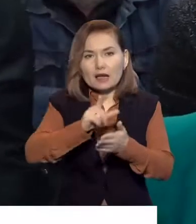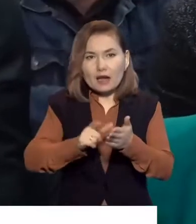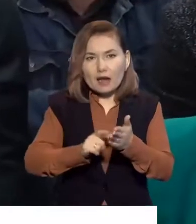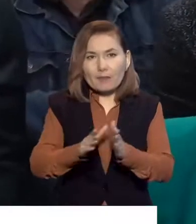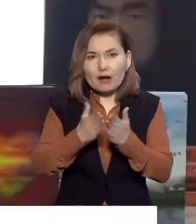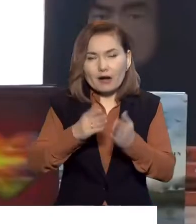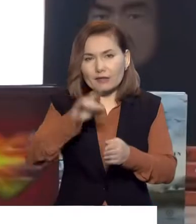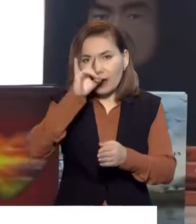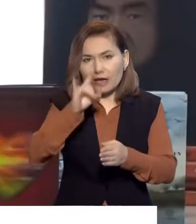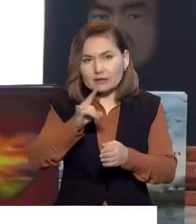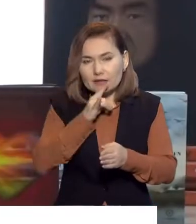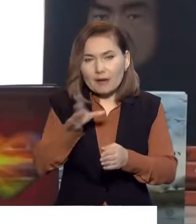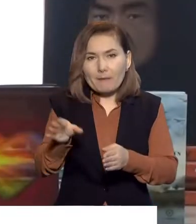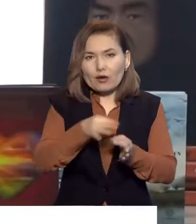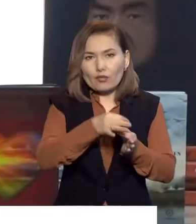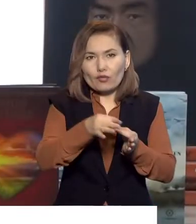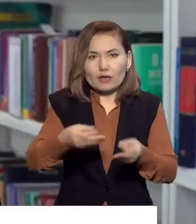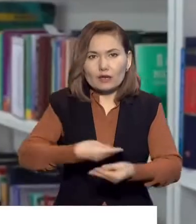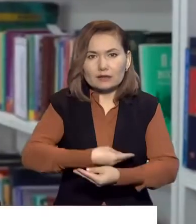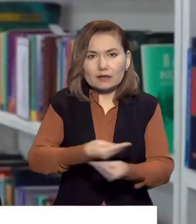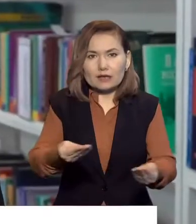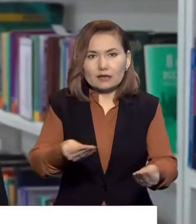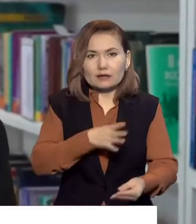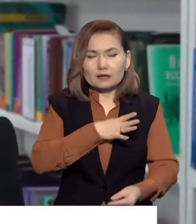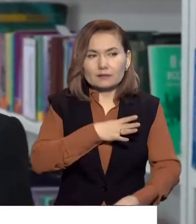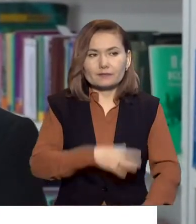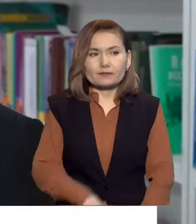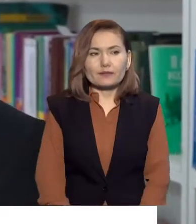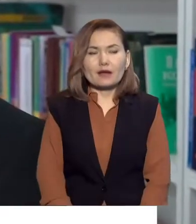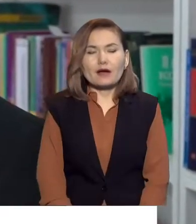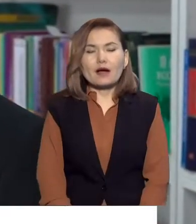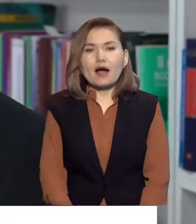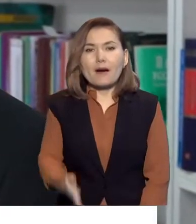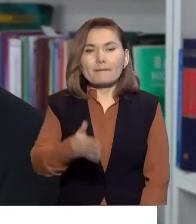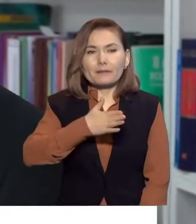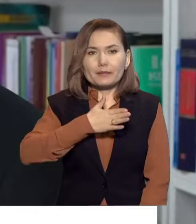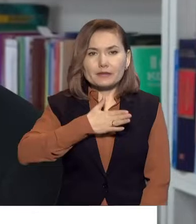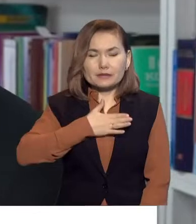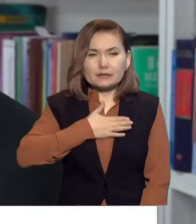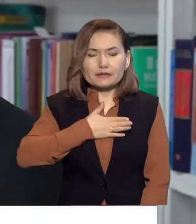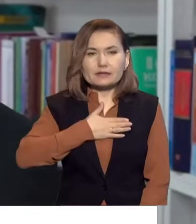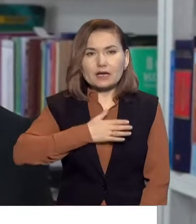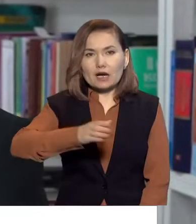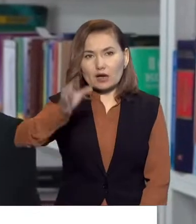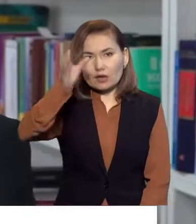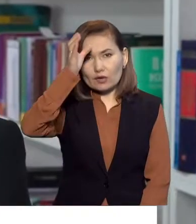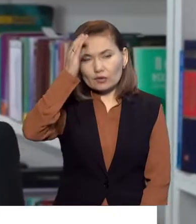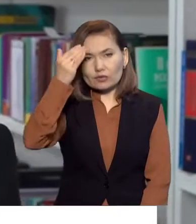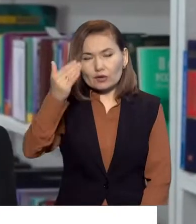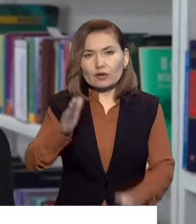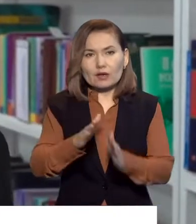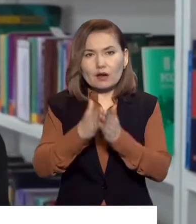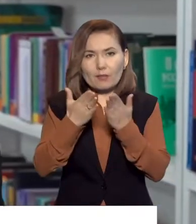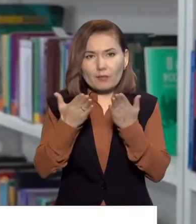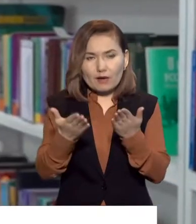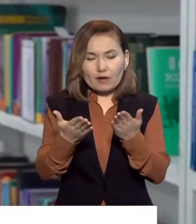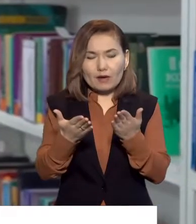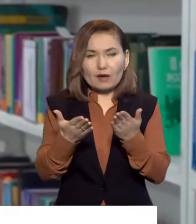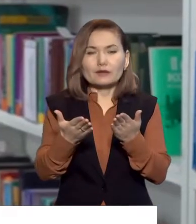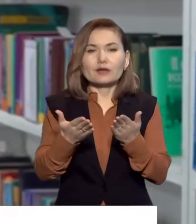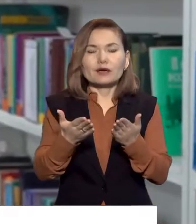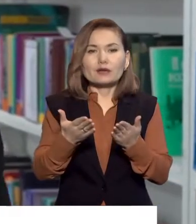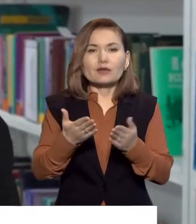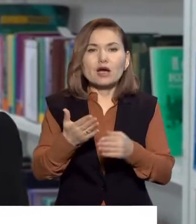барлық өңіріне таратылып жатыр. Біздің үлкен тұлғаларымызды түрік дүниесі білмейді деп айтуға